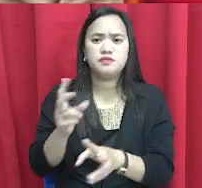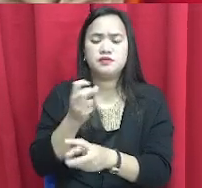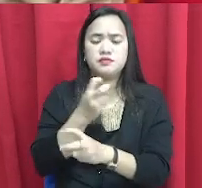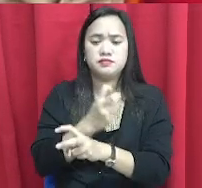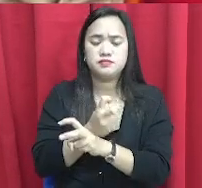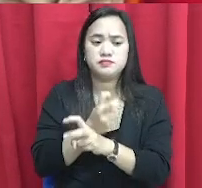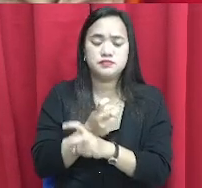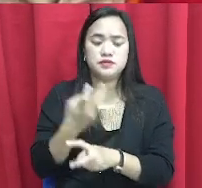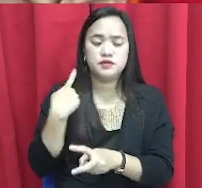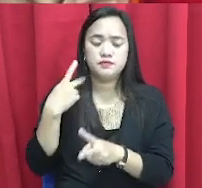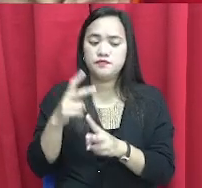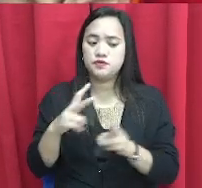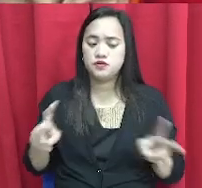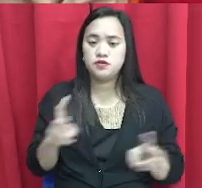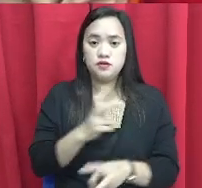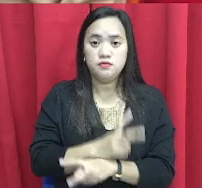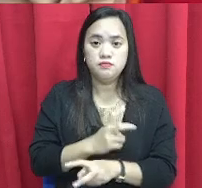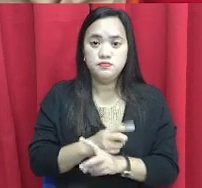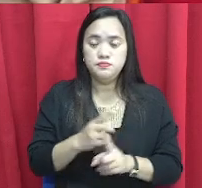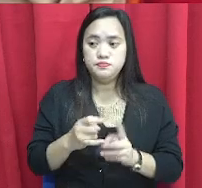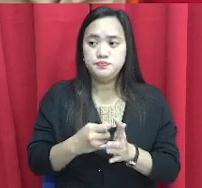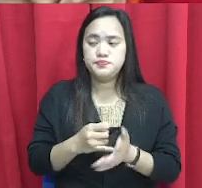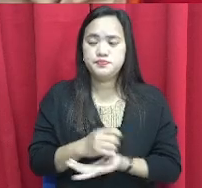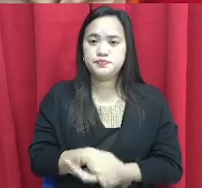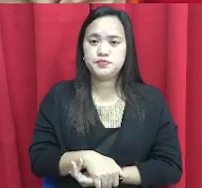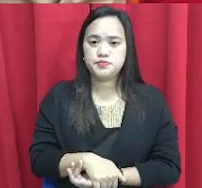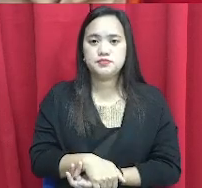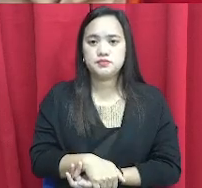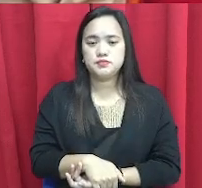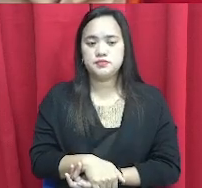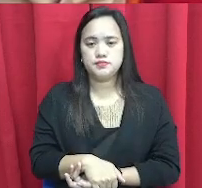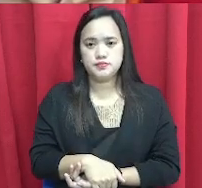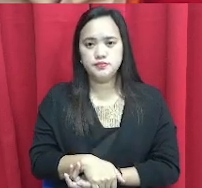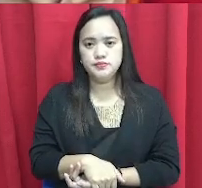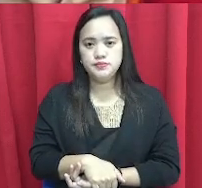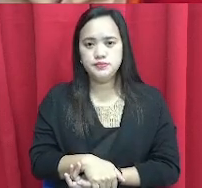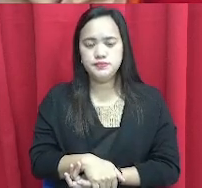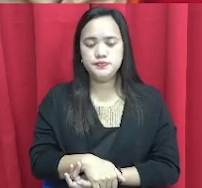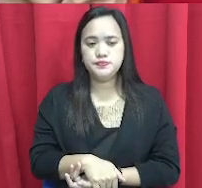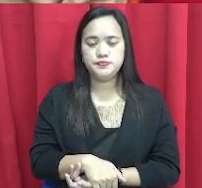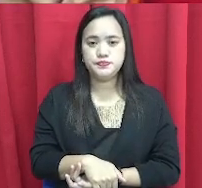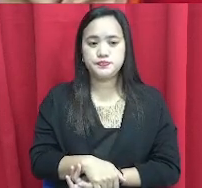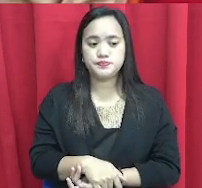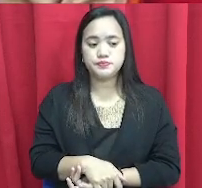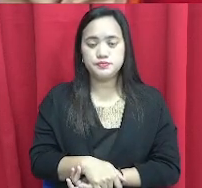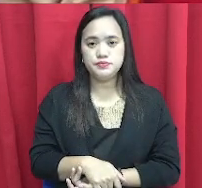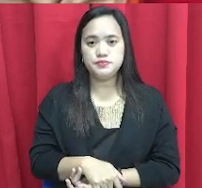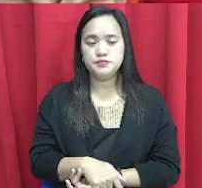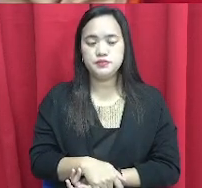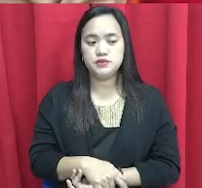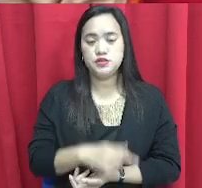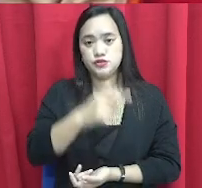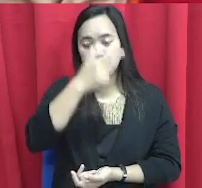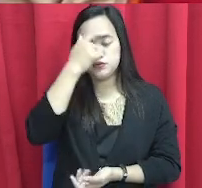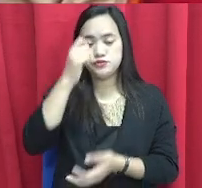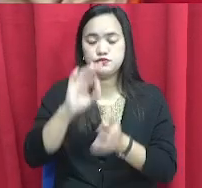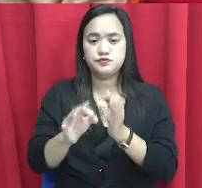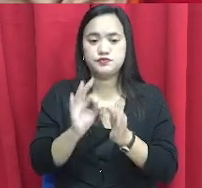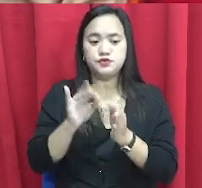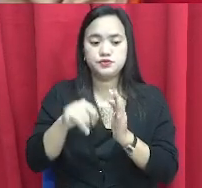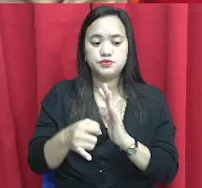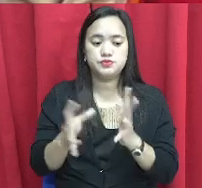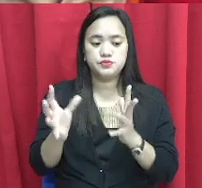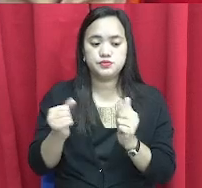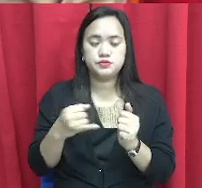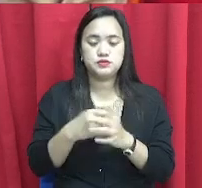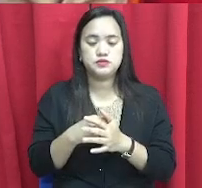may hirap talaga kasi hindi ikw masusunod eh kasi kung gusto mong maging maayos sa kristiyanong tatay ang masusunod dapat ang